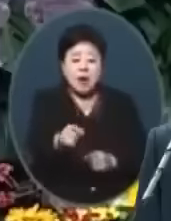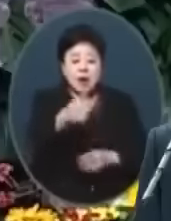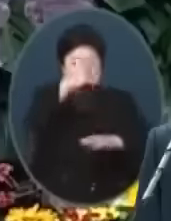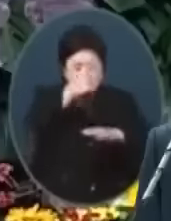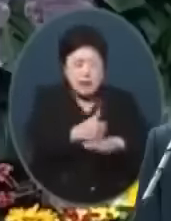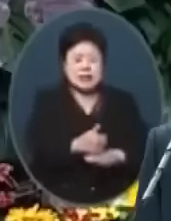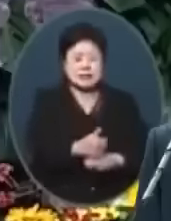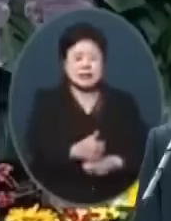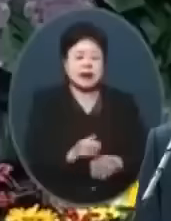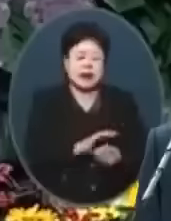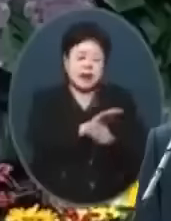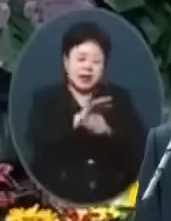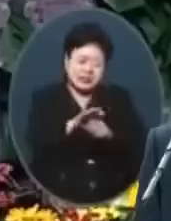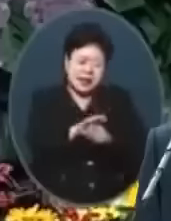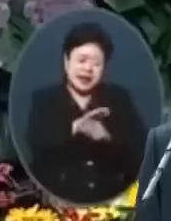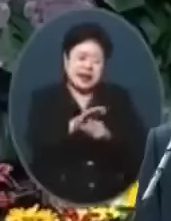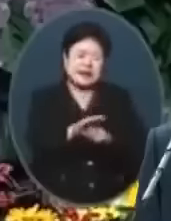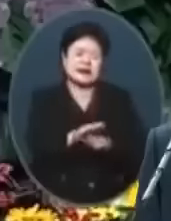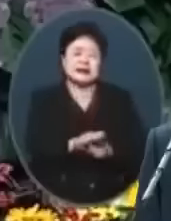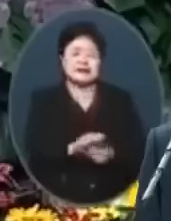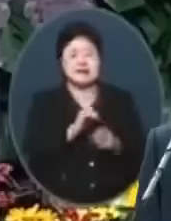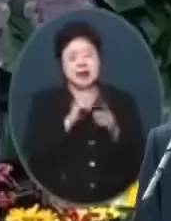최후의 힘을 다해서 사랑하는 사람,